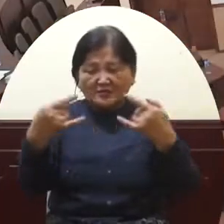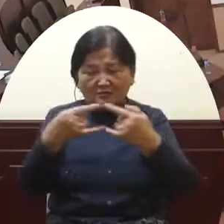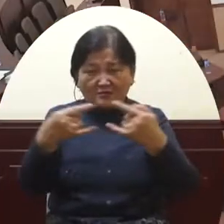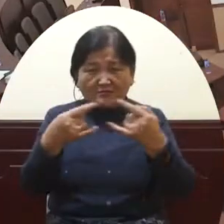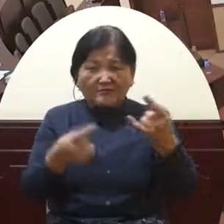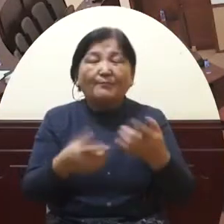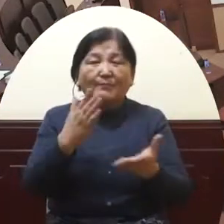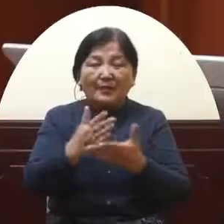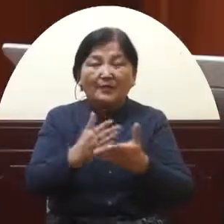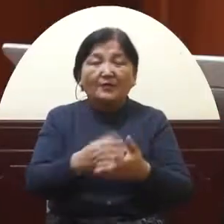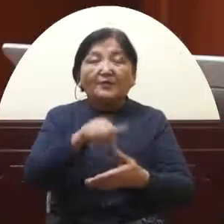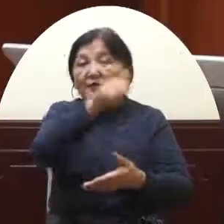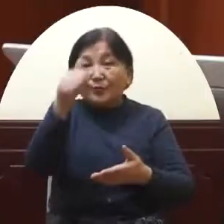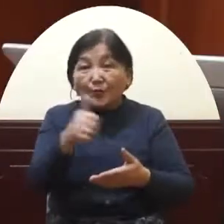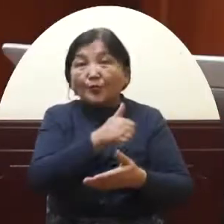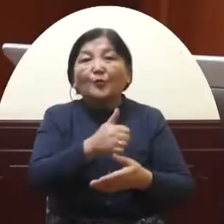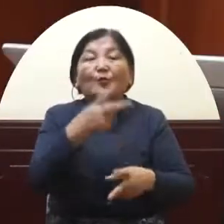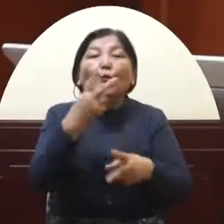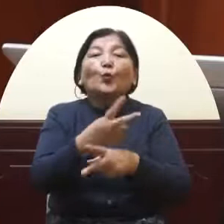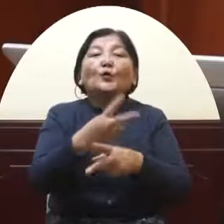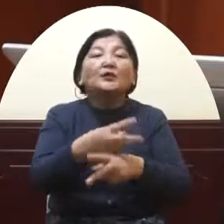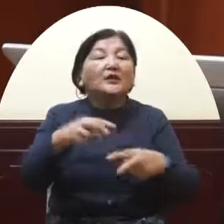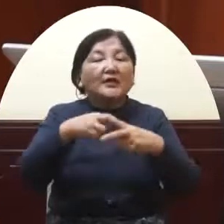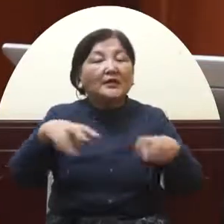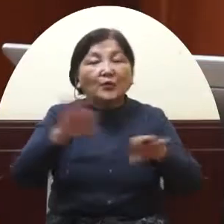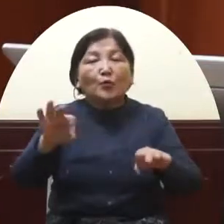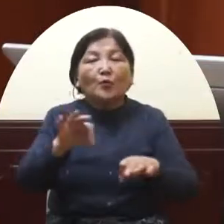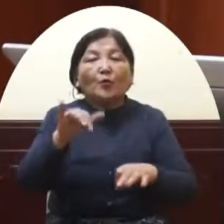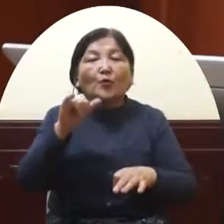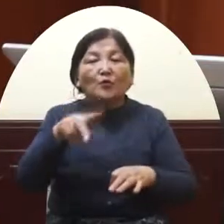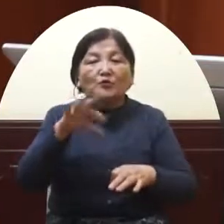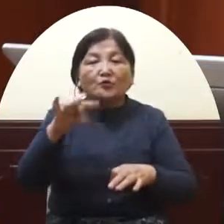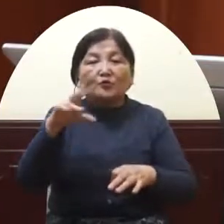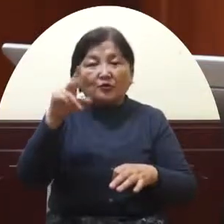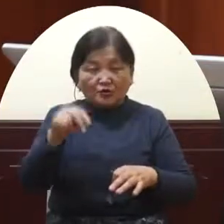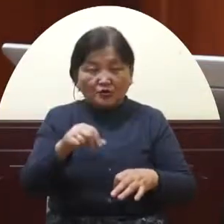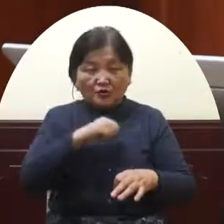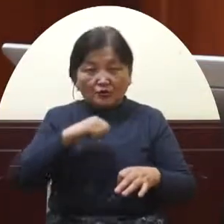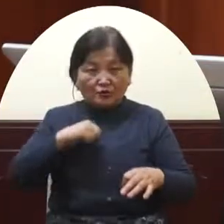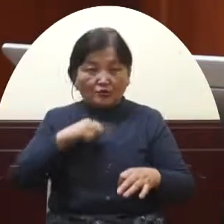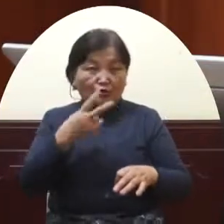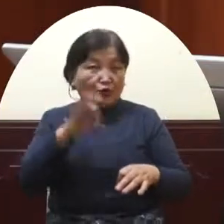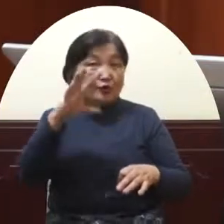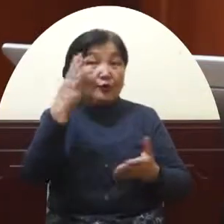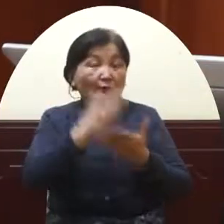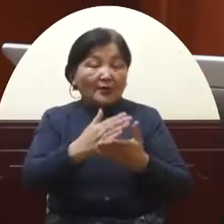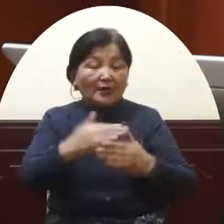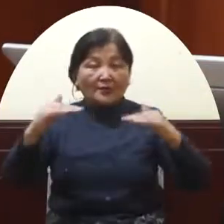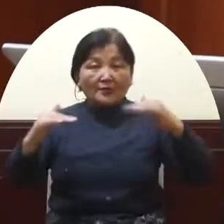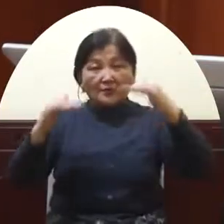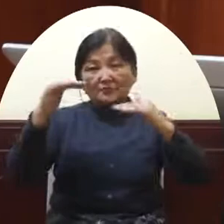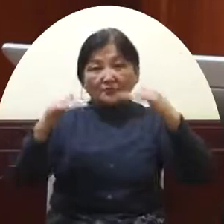Энэ болгон ч нөөрэ хяналтгүйгээр улс төрчдийн нөлөөнд автагдаад байна. Тэнцвэртэй мэдээлэл